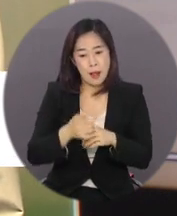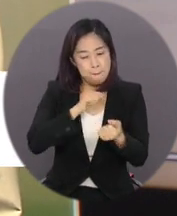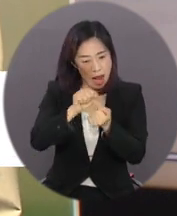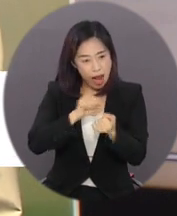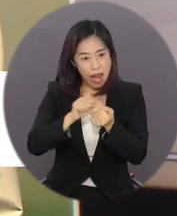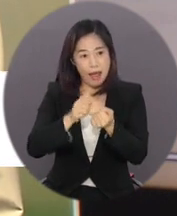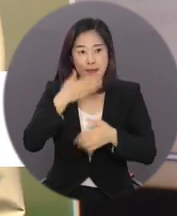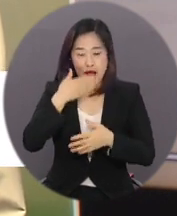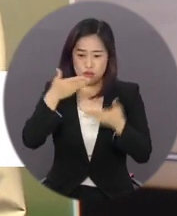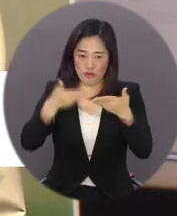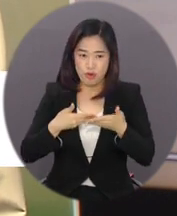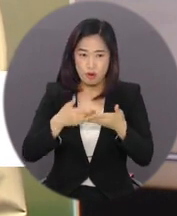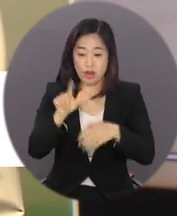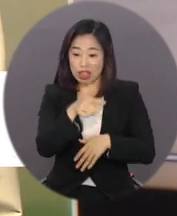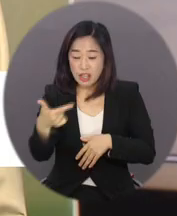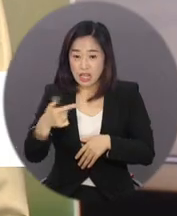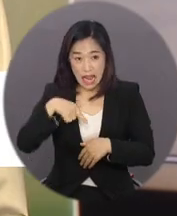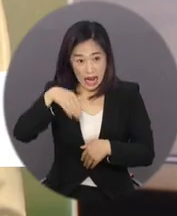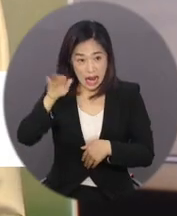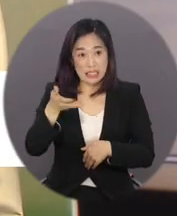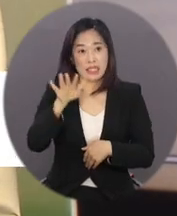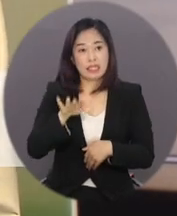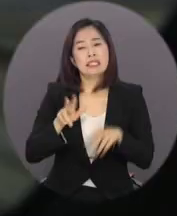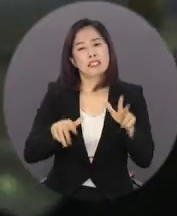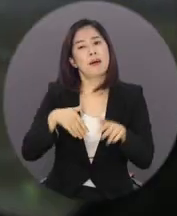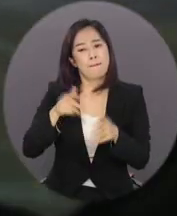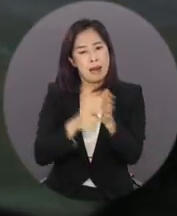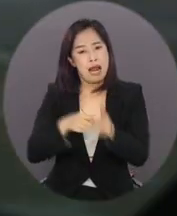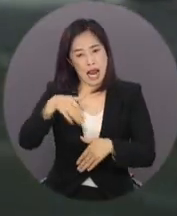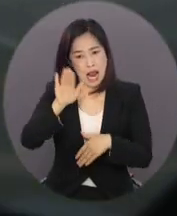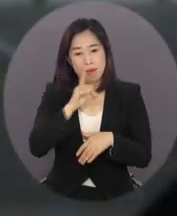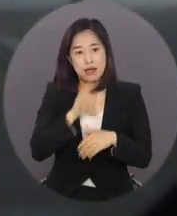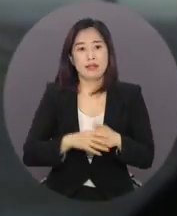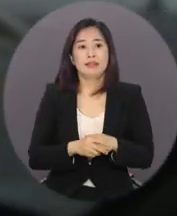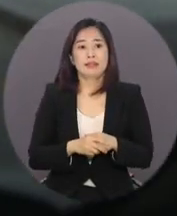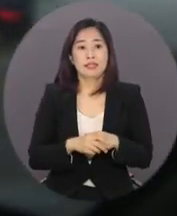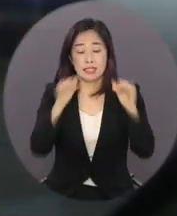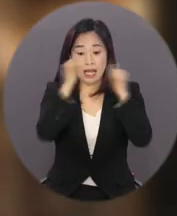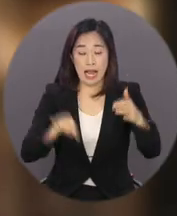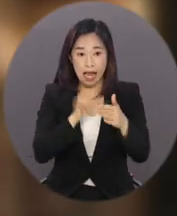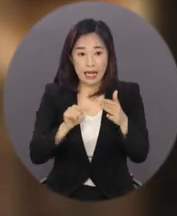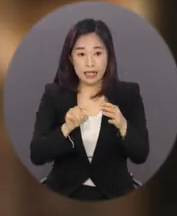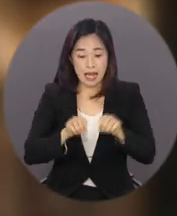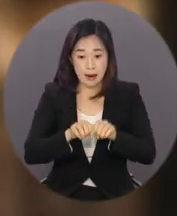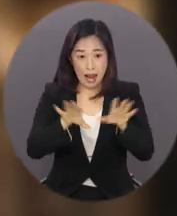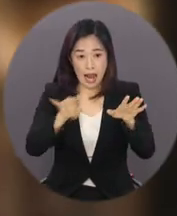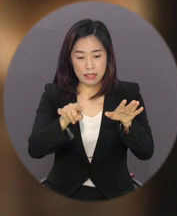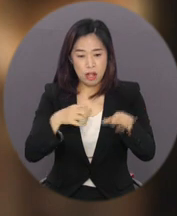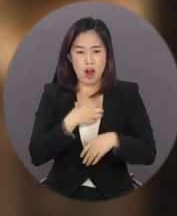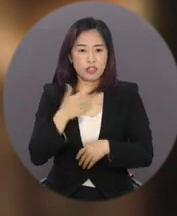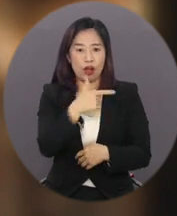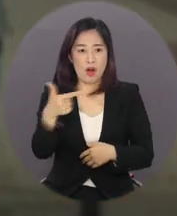해주고 경도 올라갈 건데 오늘 지금 가는 거예요. 여수시는 생활 속 감염 우려가 큰 상황에서